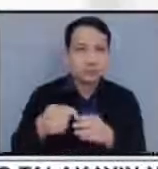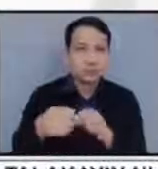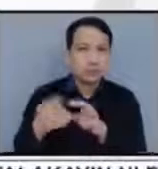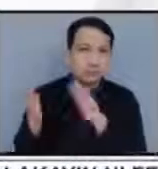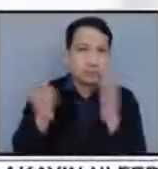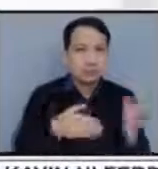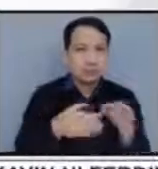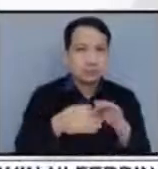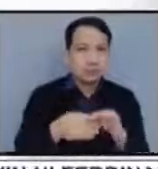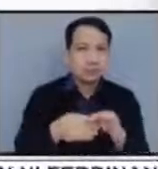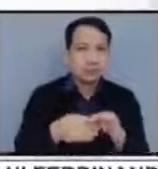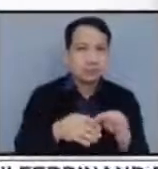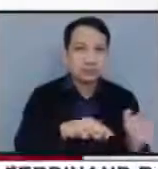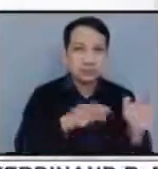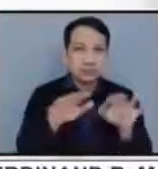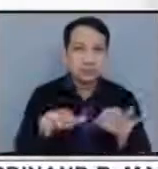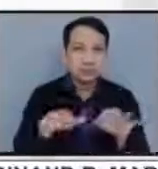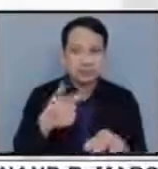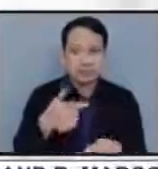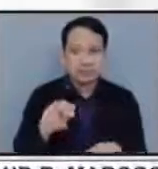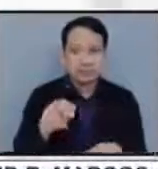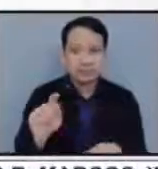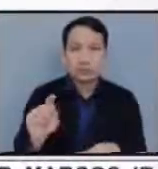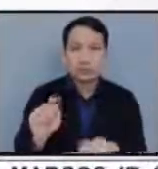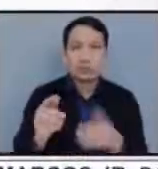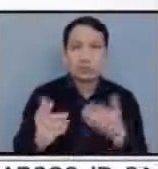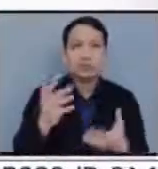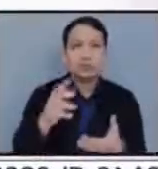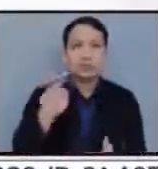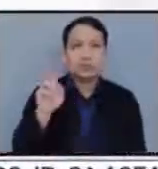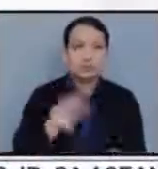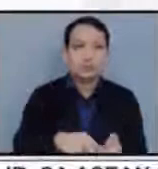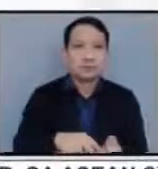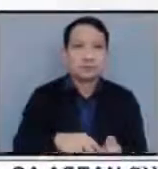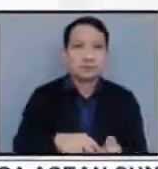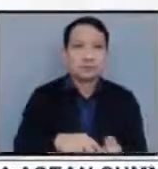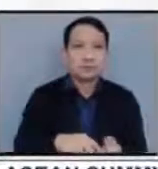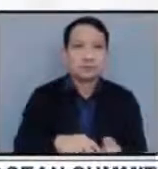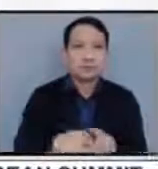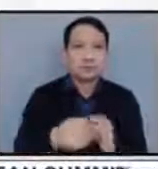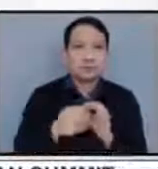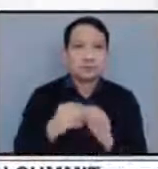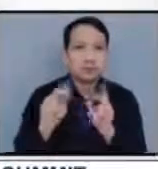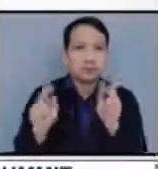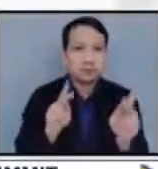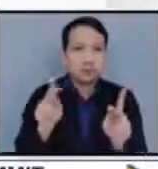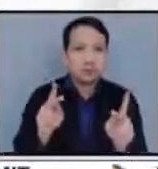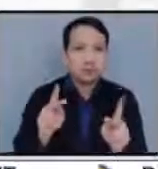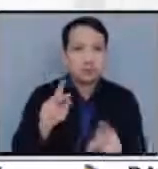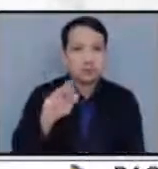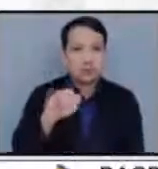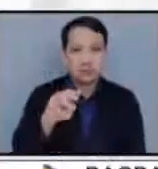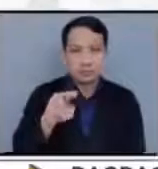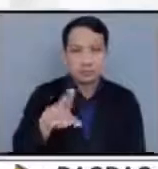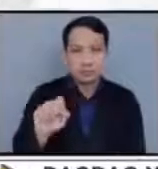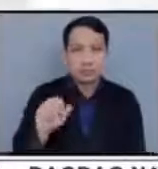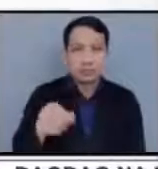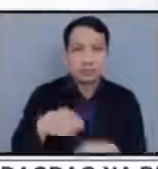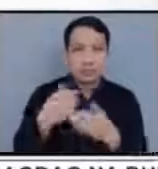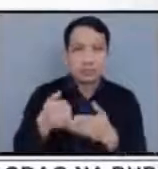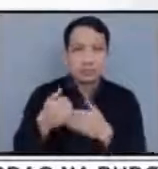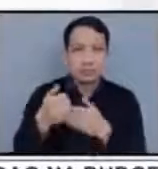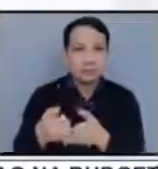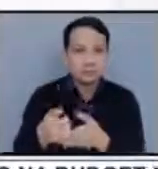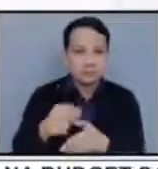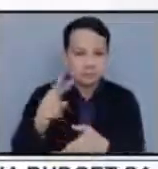sa General Trias, habang higit 2,000 naman para sa mga apektadong residente ng Imus. Nagpabuti ng mensahe kalawang pangulo hinggil